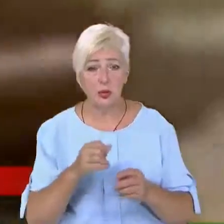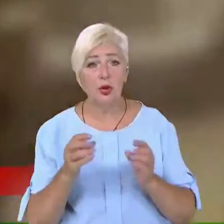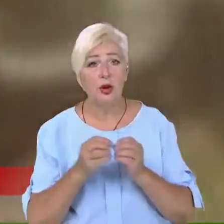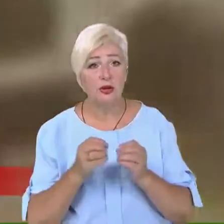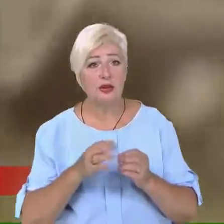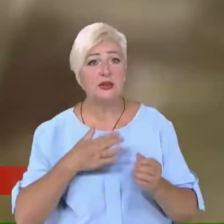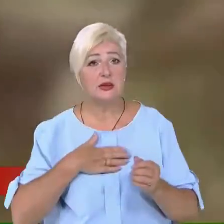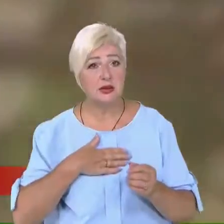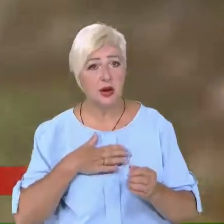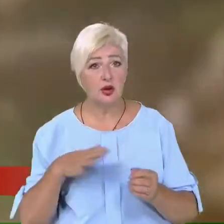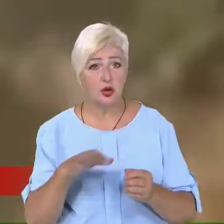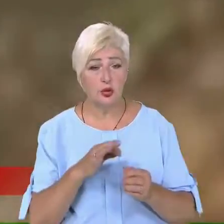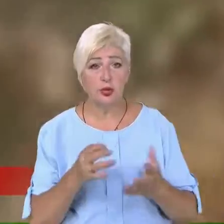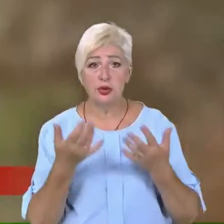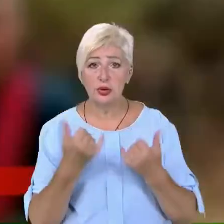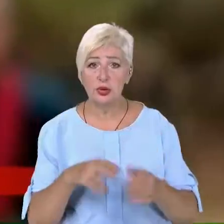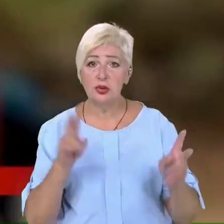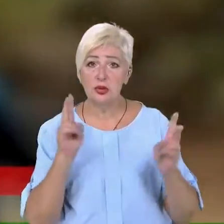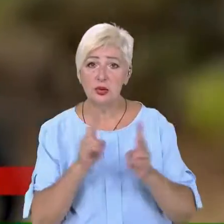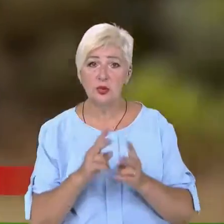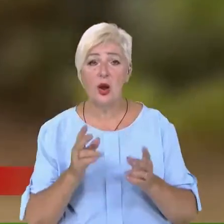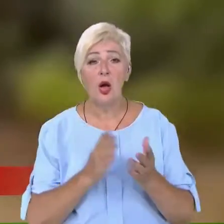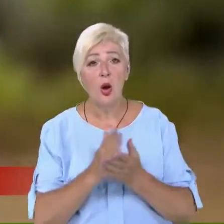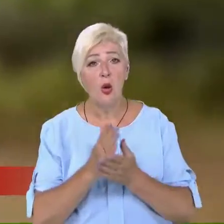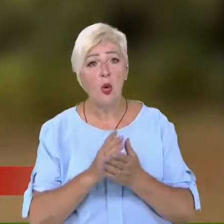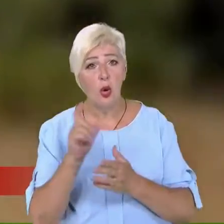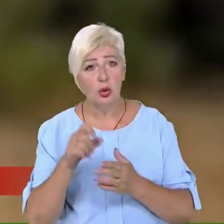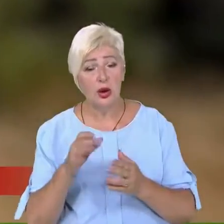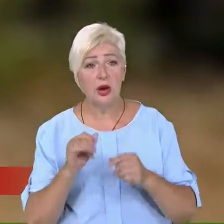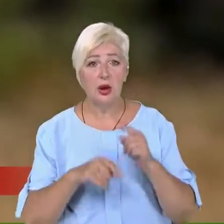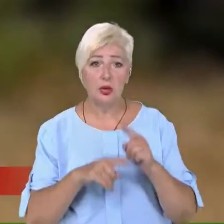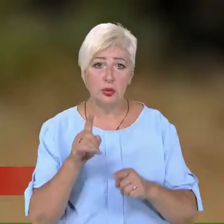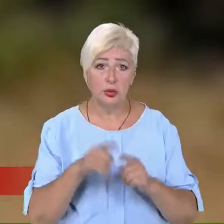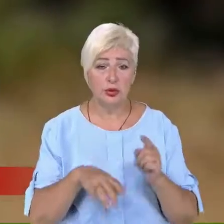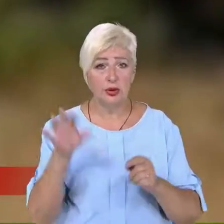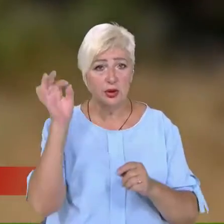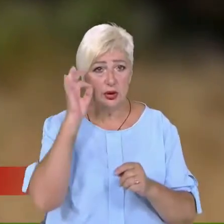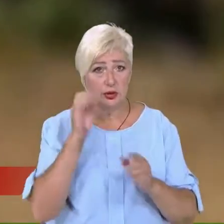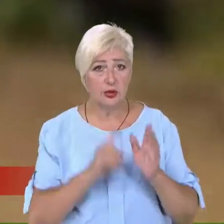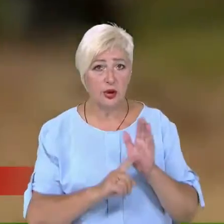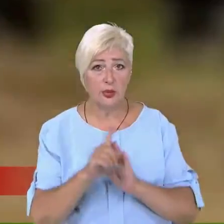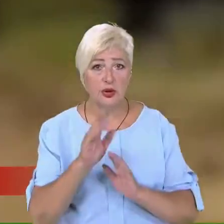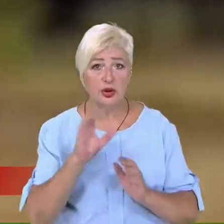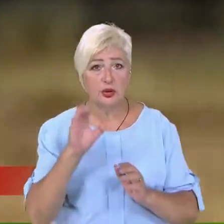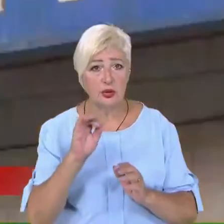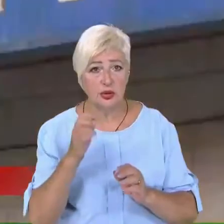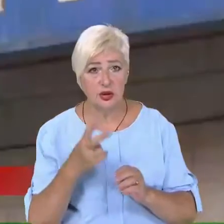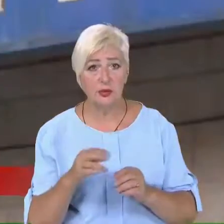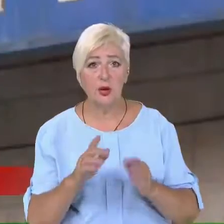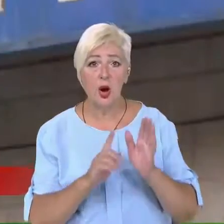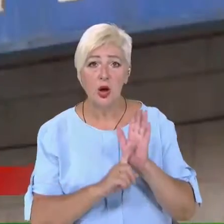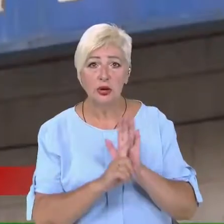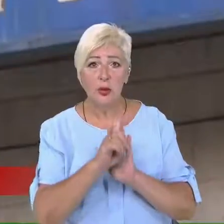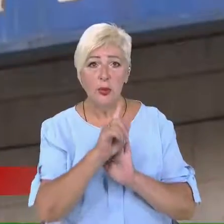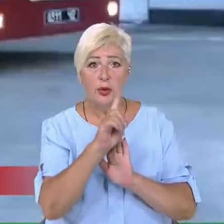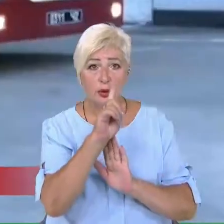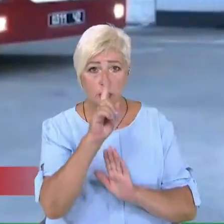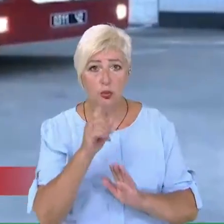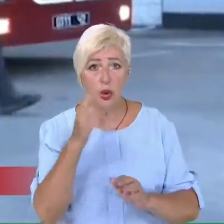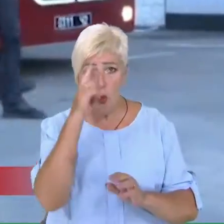області. Сьогодні їх зустрічали колеги та родичі. Нагадаємо, на початку серпня температура у Греції піднялася